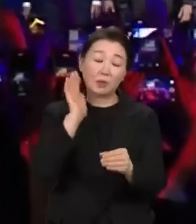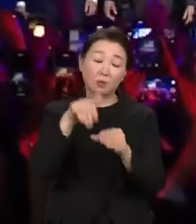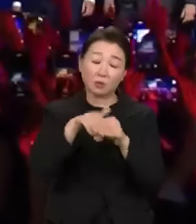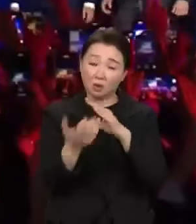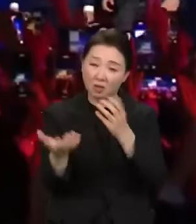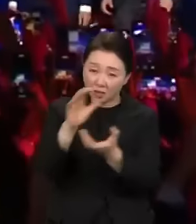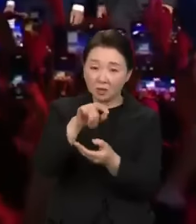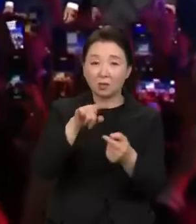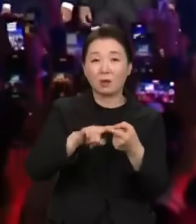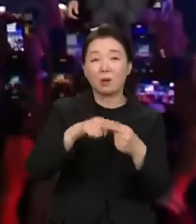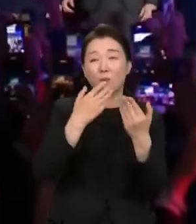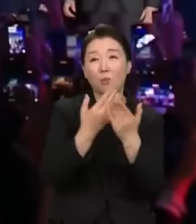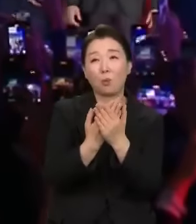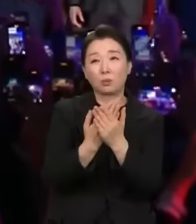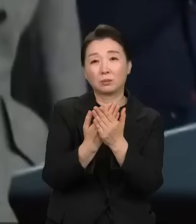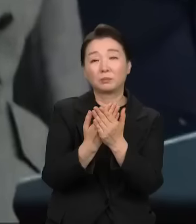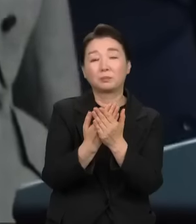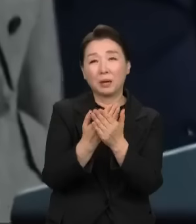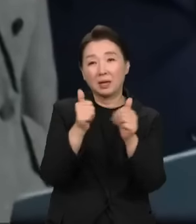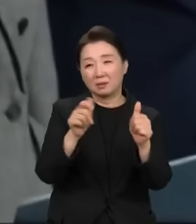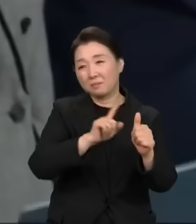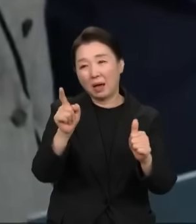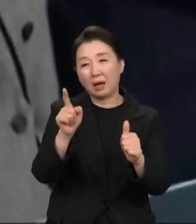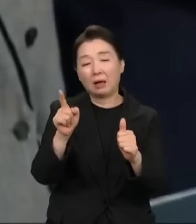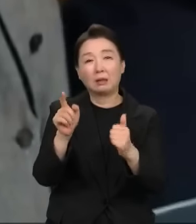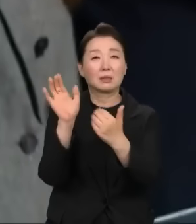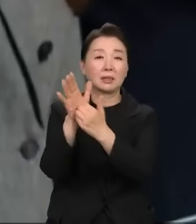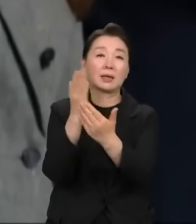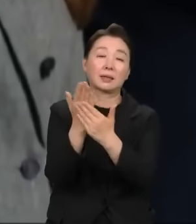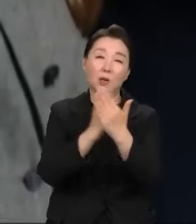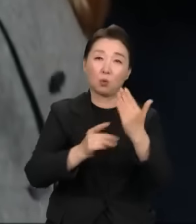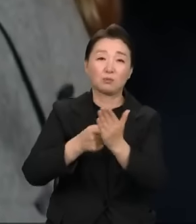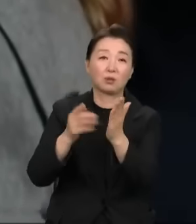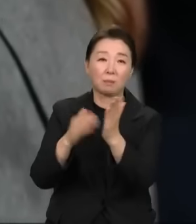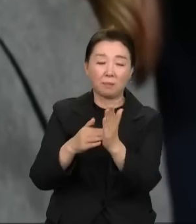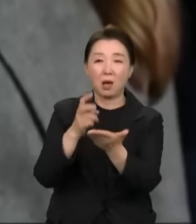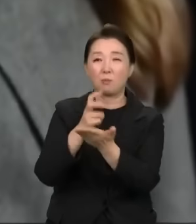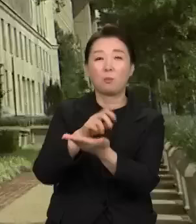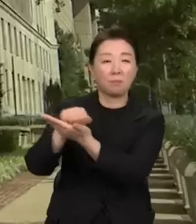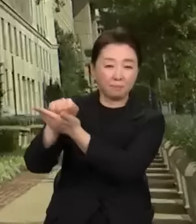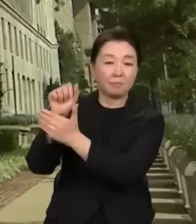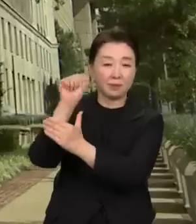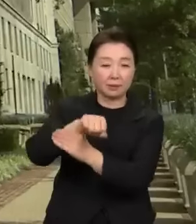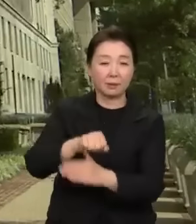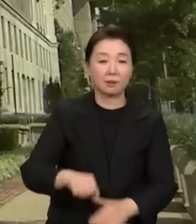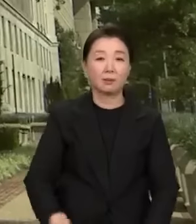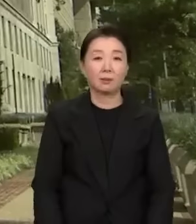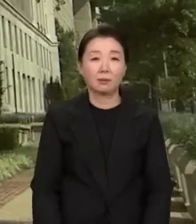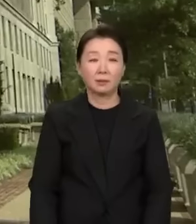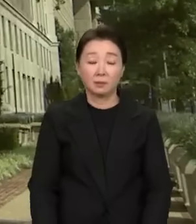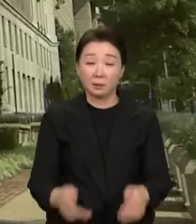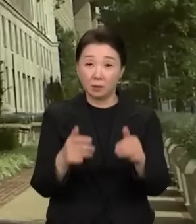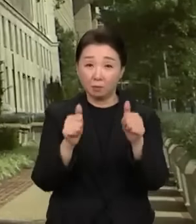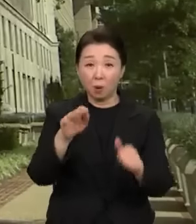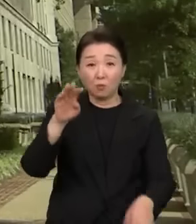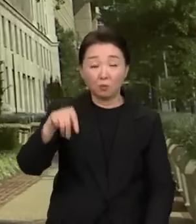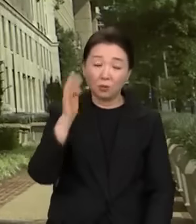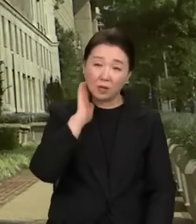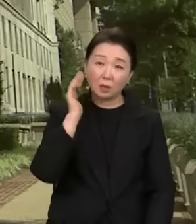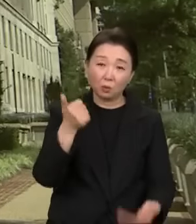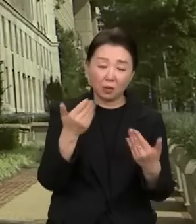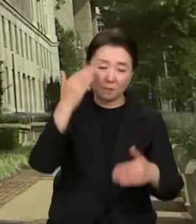혐의에 따른 기소를 기각해 달라고 공식 요청했고 이를 법원이 받아들인 겁니다. 통상 법무부는 대통령